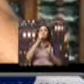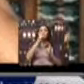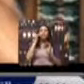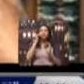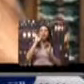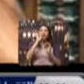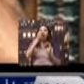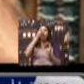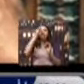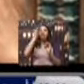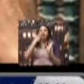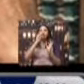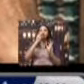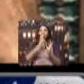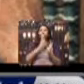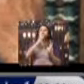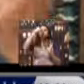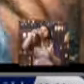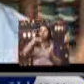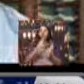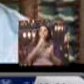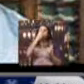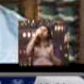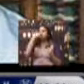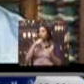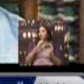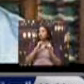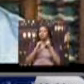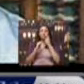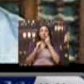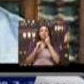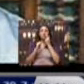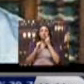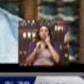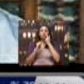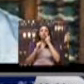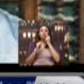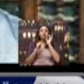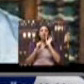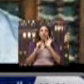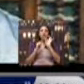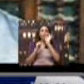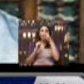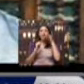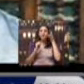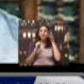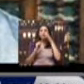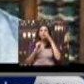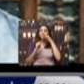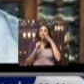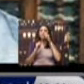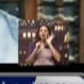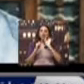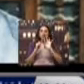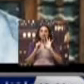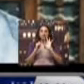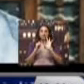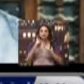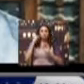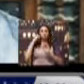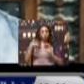طبعا الشفه ديت لفوق فطبعا العمليه دي مكلفه النهارده احنا رحنا نعرضها على